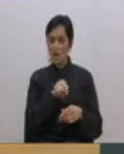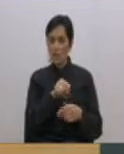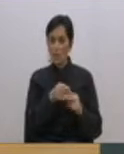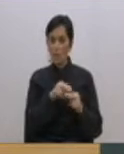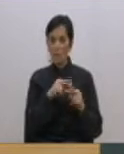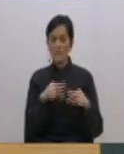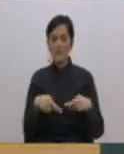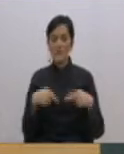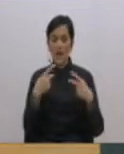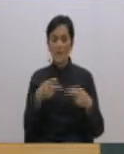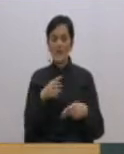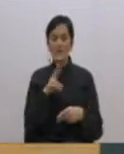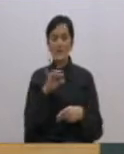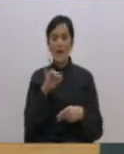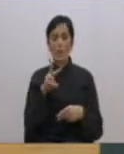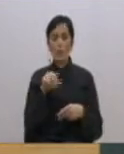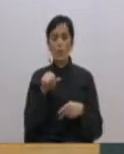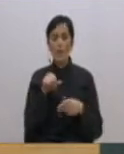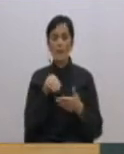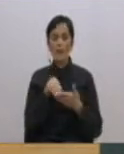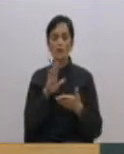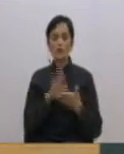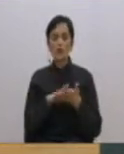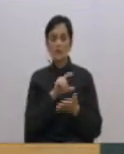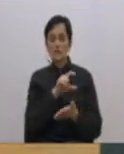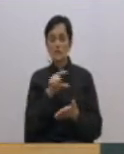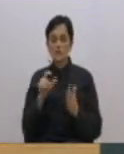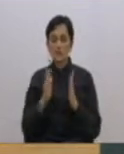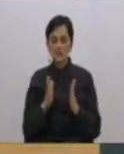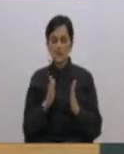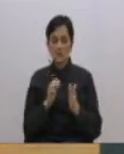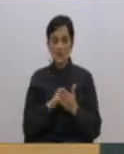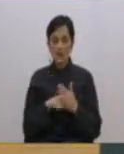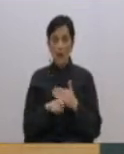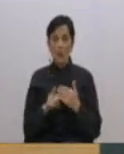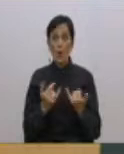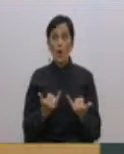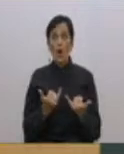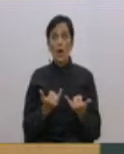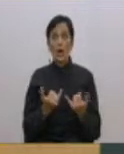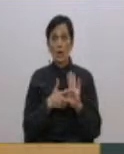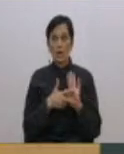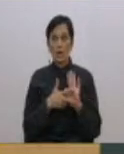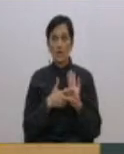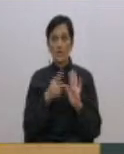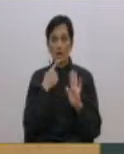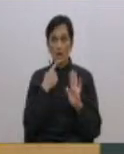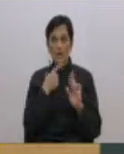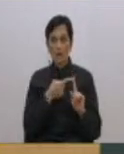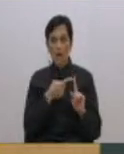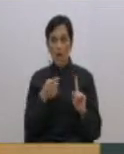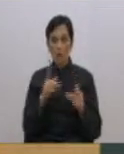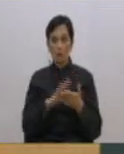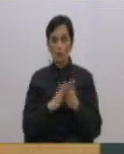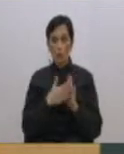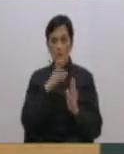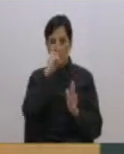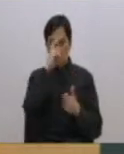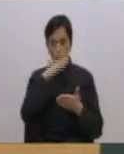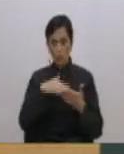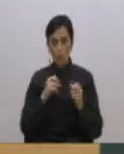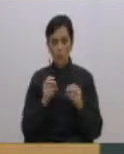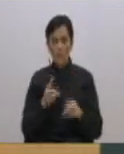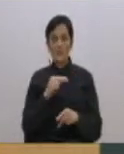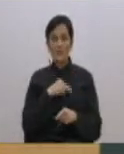gardanova debulebi, ce anaceris, da, da, anacesis gavo. Echva ubralo de Radkonda Gardamaul deba, sa hem tipul usap tobi, sam sa